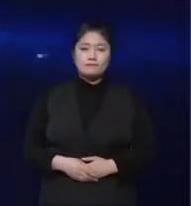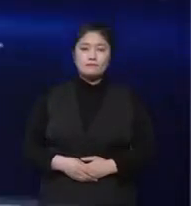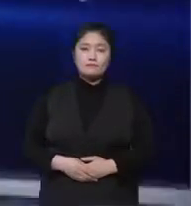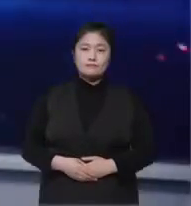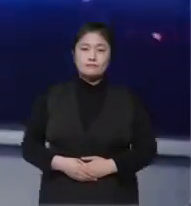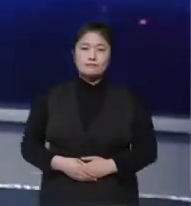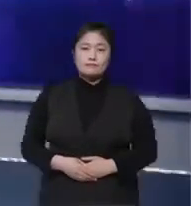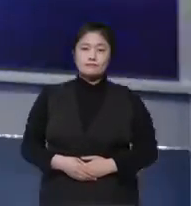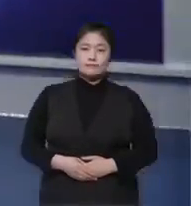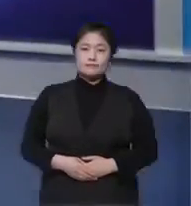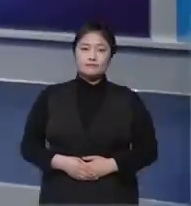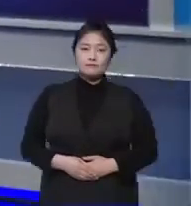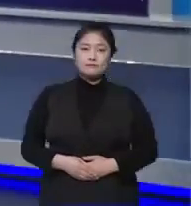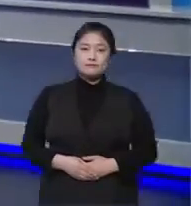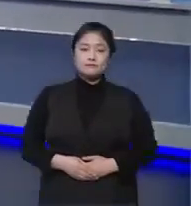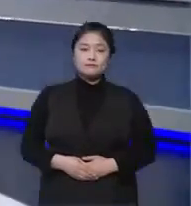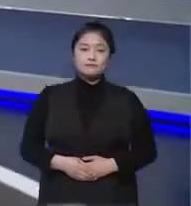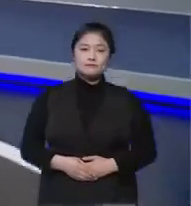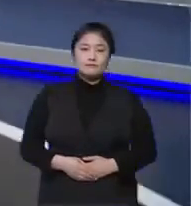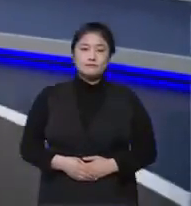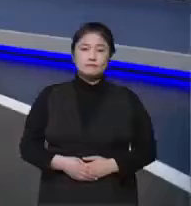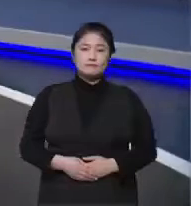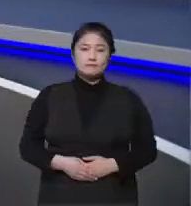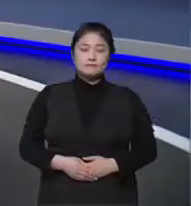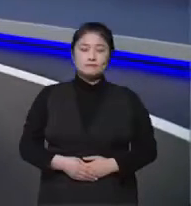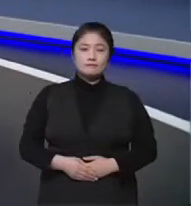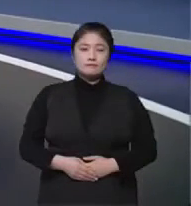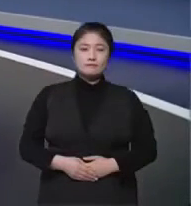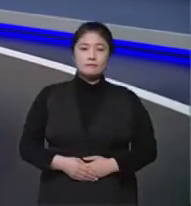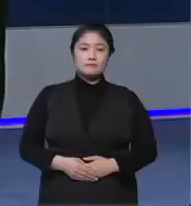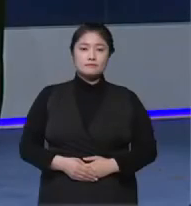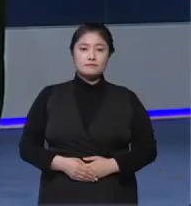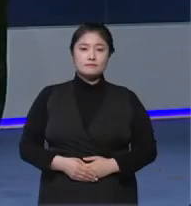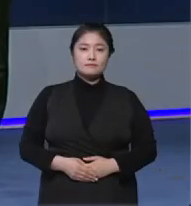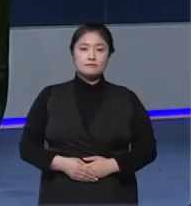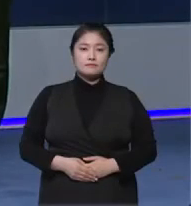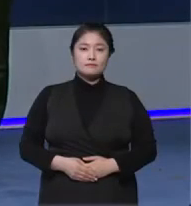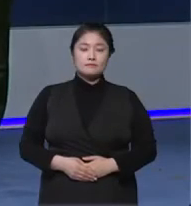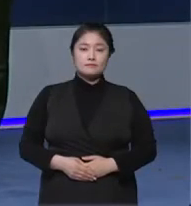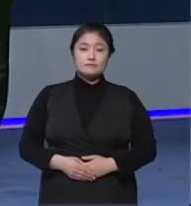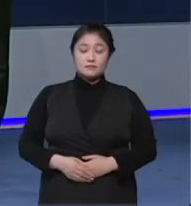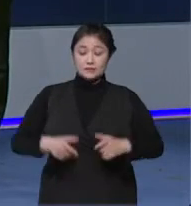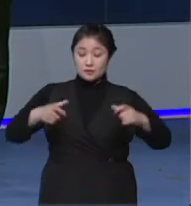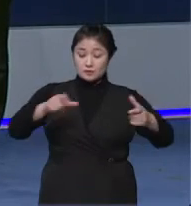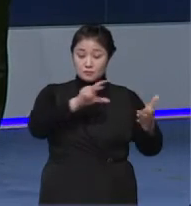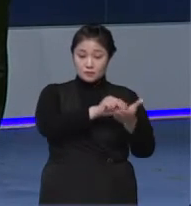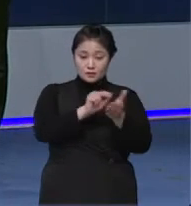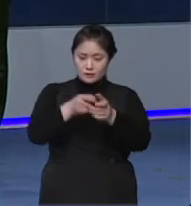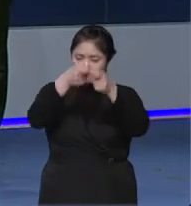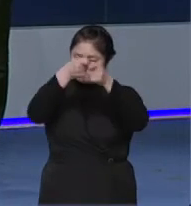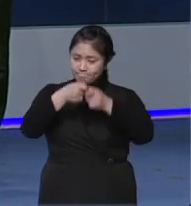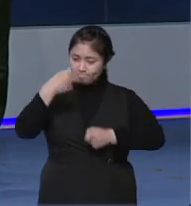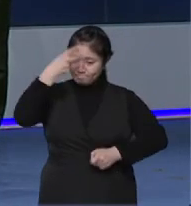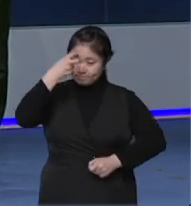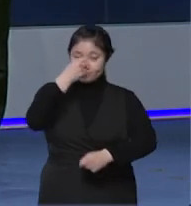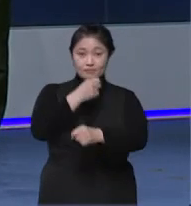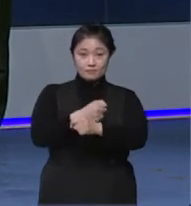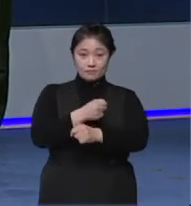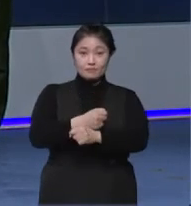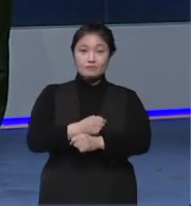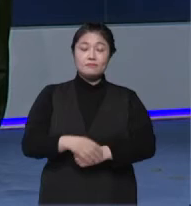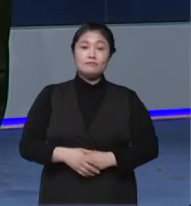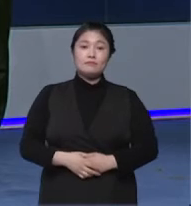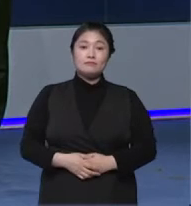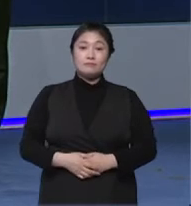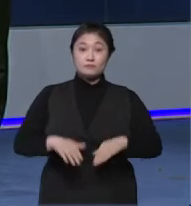5 으 으 으 으 그 지역의 현안을 심도 있게 살펴보는 뉴스 포커스 인